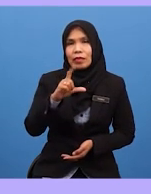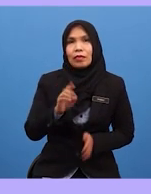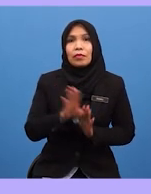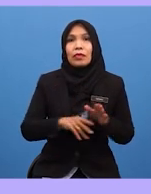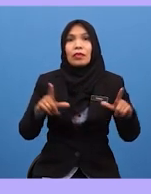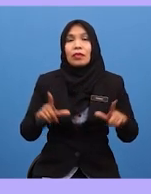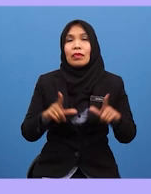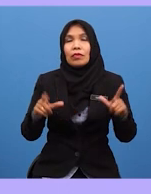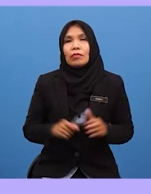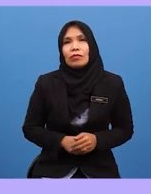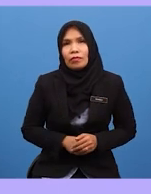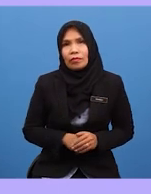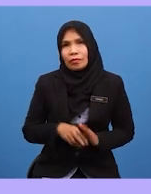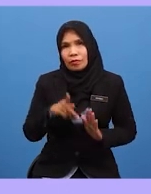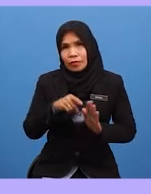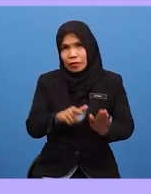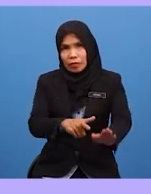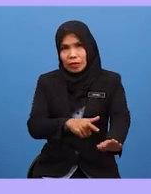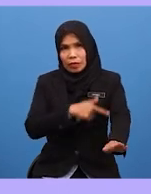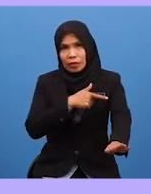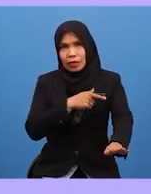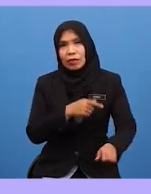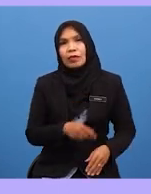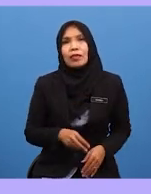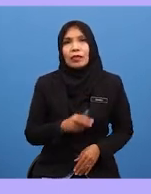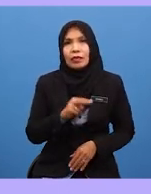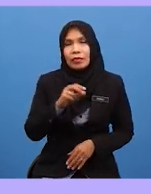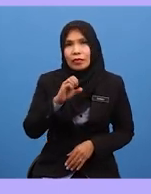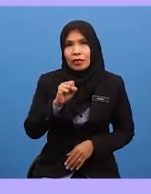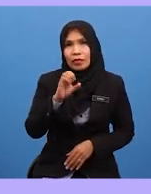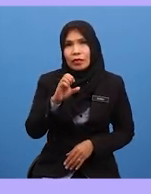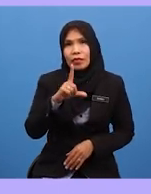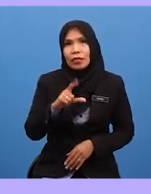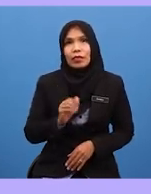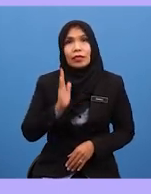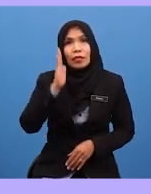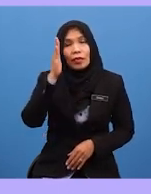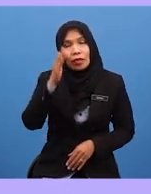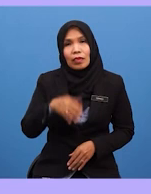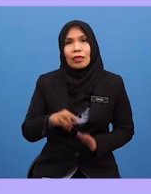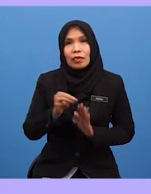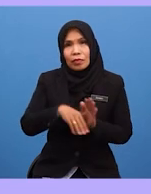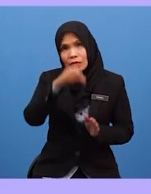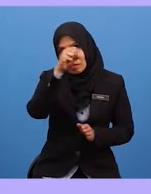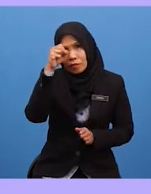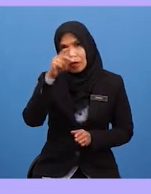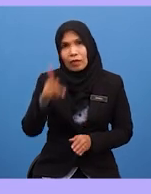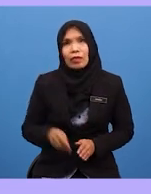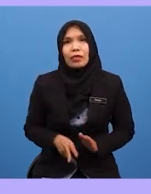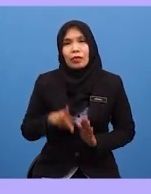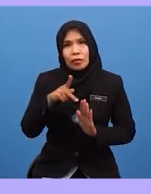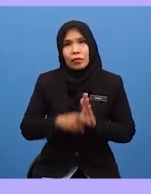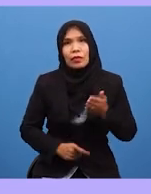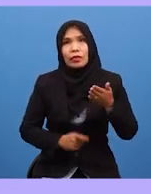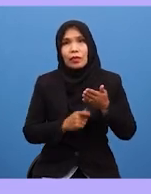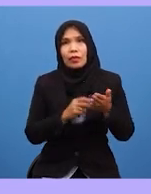Pemanjangan sel menyebabkan pertambahan saiz sel. Ini disebabkan